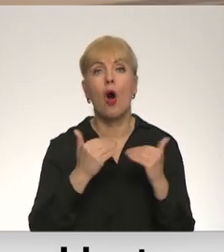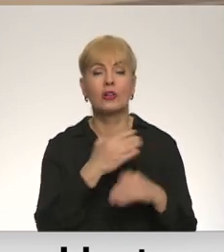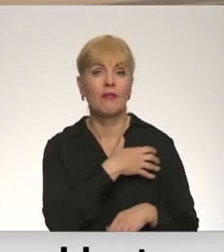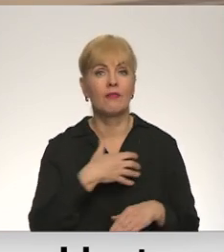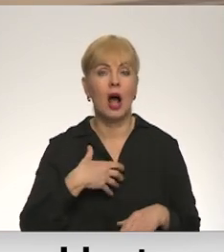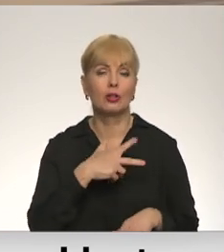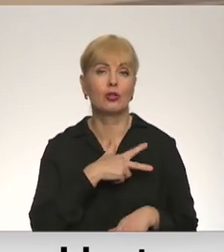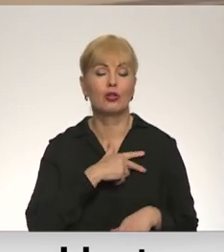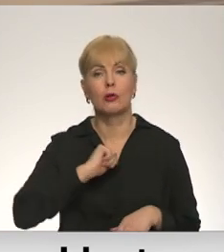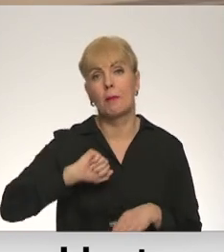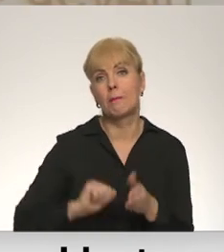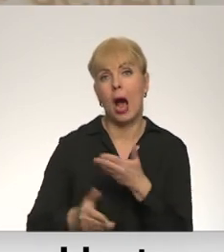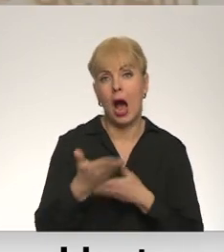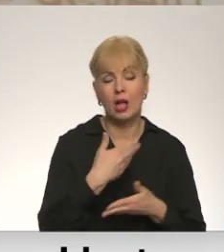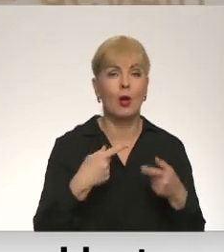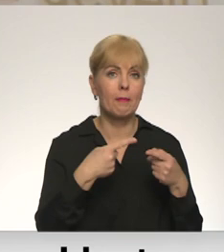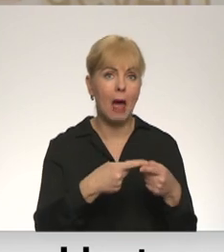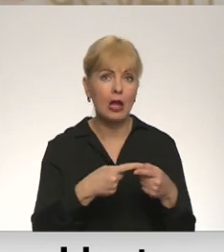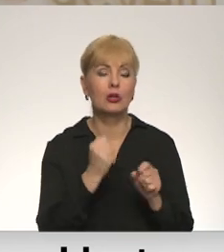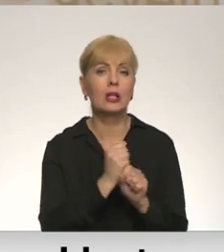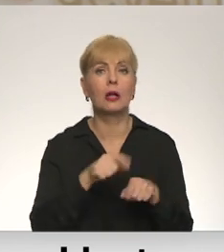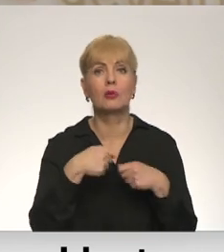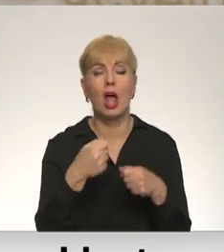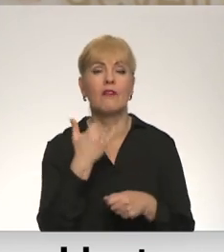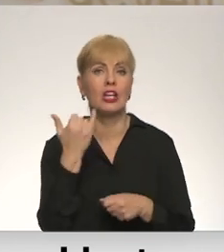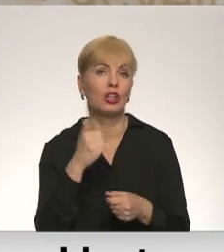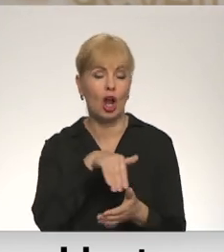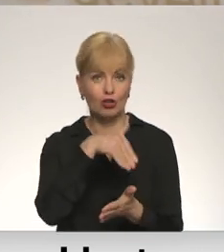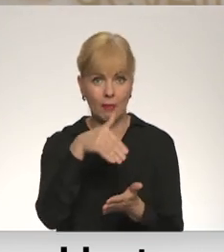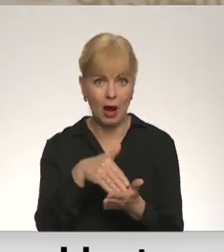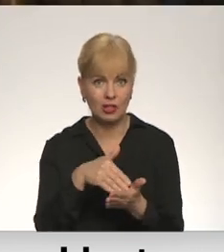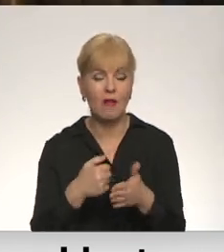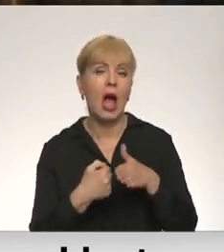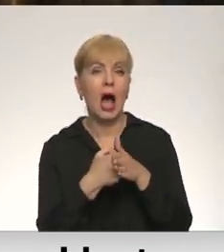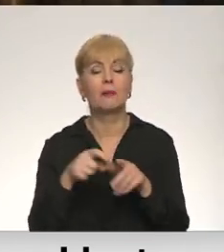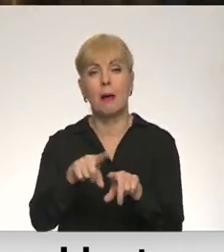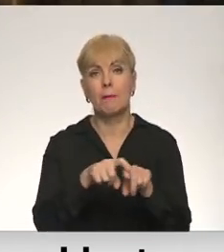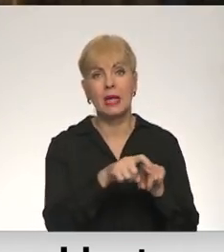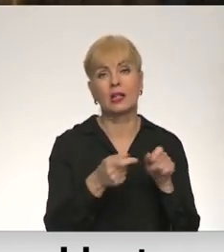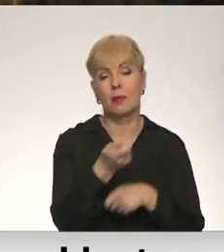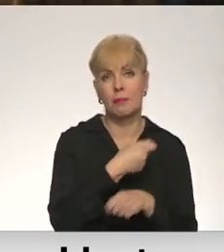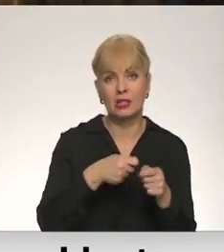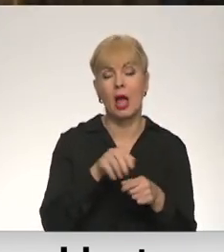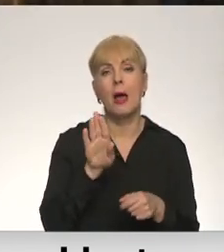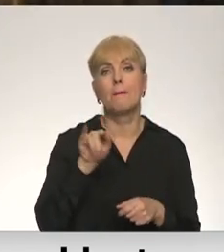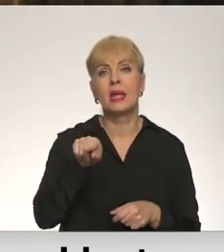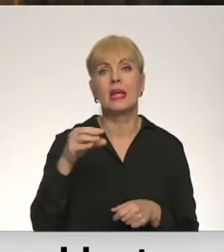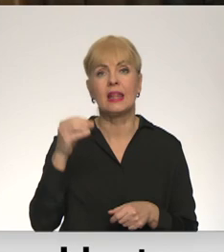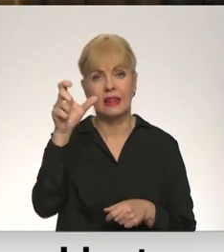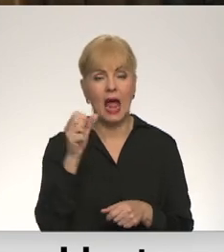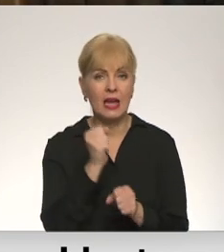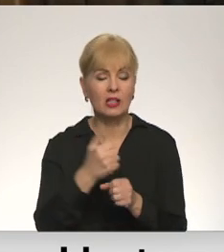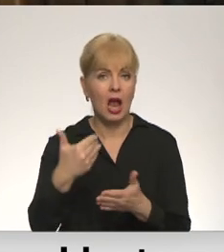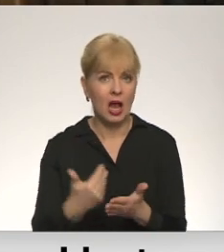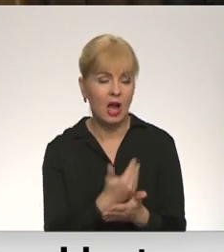sociālā partnere. Tās mērķis ir darba devēju interešu pārstāvniecību un atbalsta piesaistīšana biznesam. Andris Bite norāda, ka jāstrādā pie